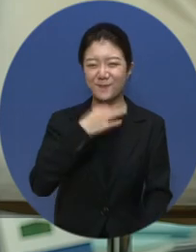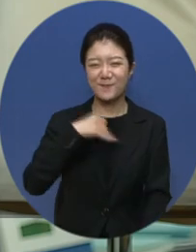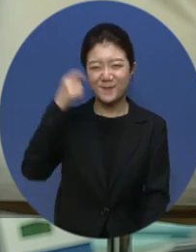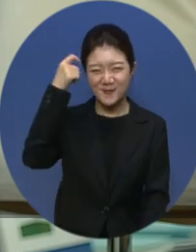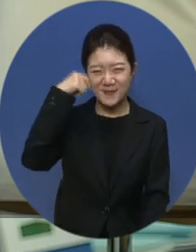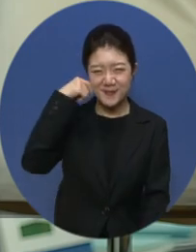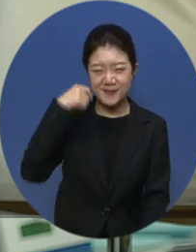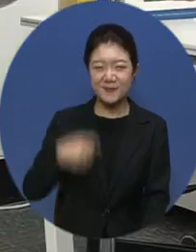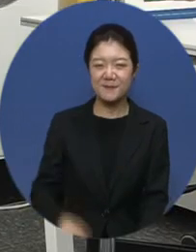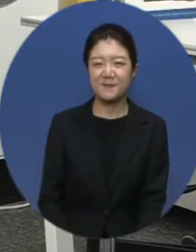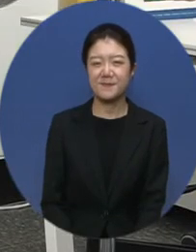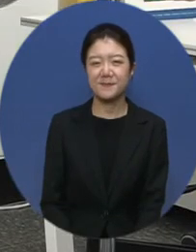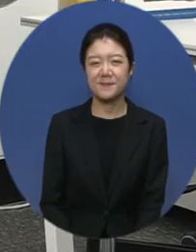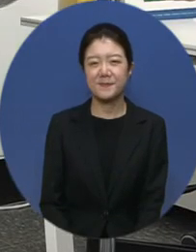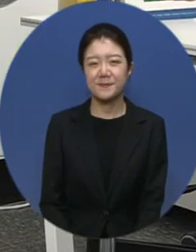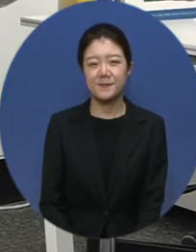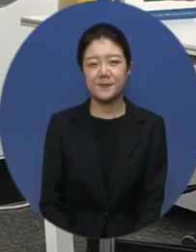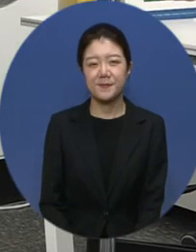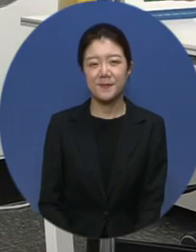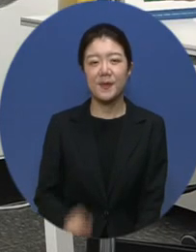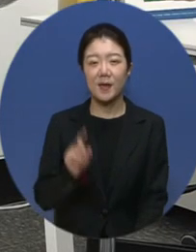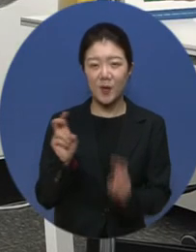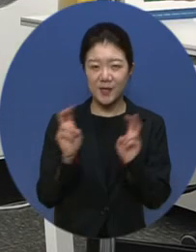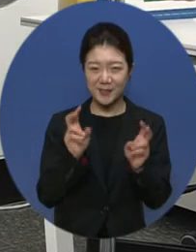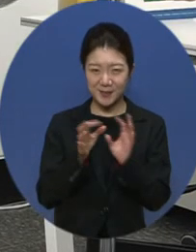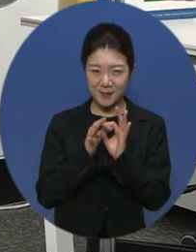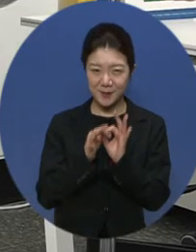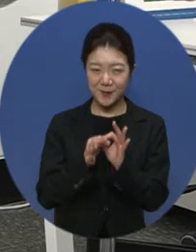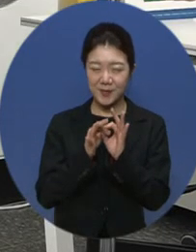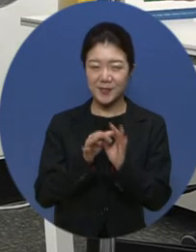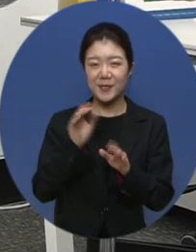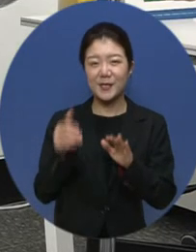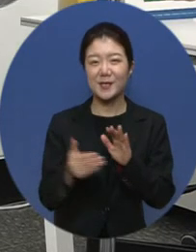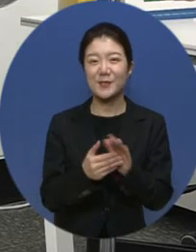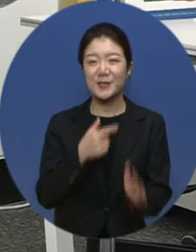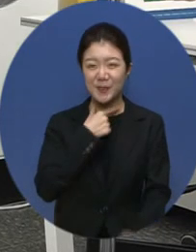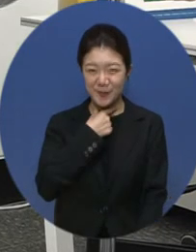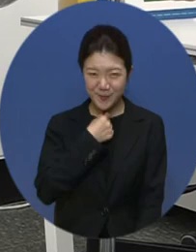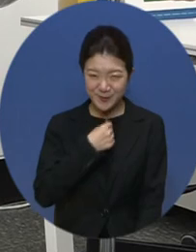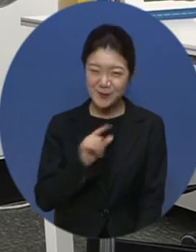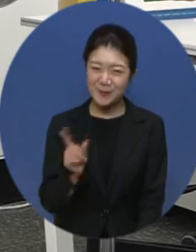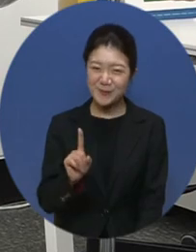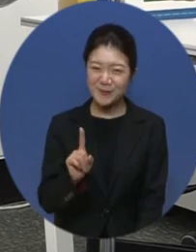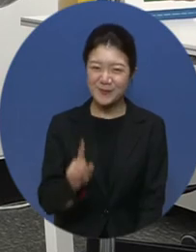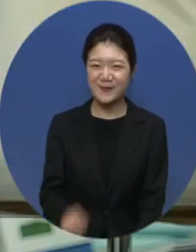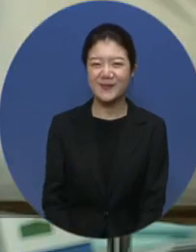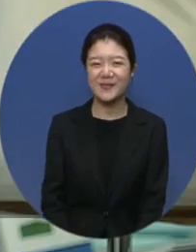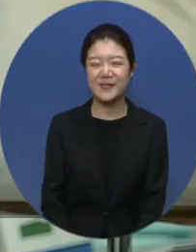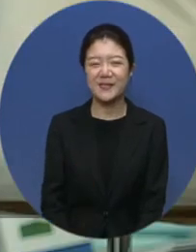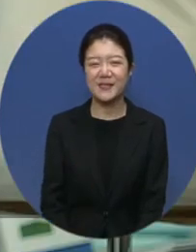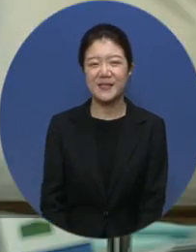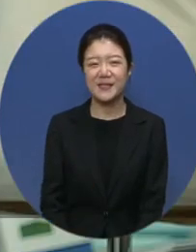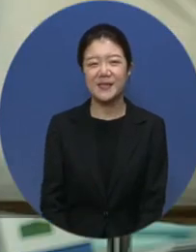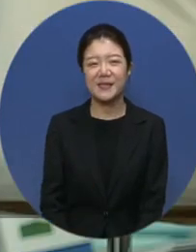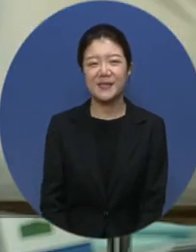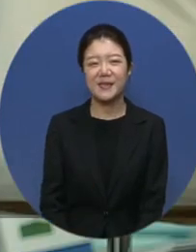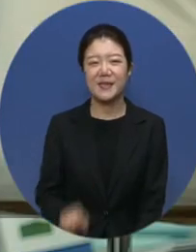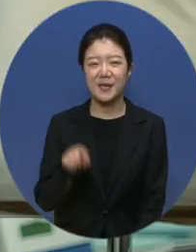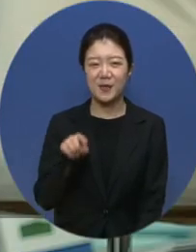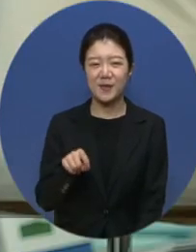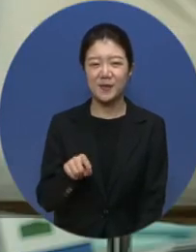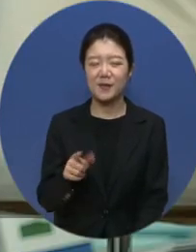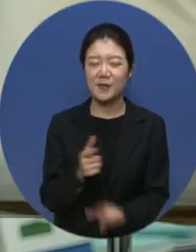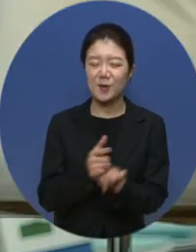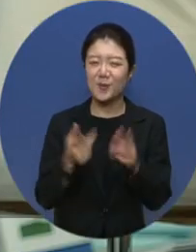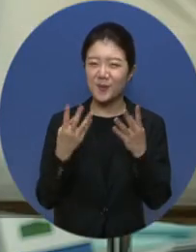느낍니다. 베터 베이직을 통해서 이루고 싶은 게 있다면 어떤 게 있을까요? 이런 분야를 좀